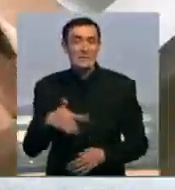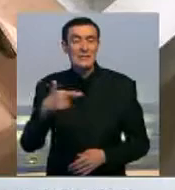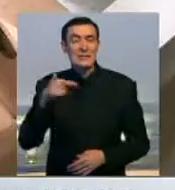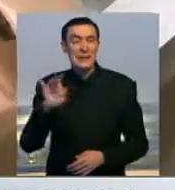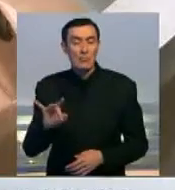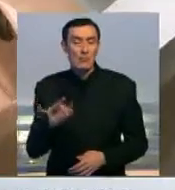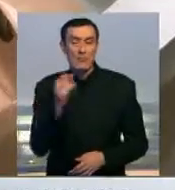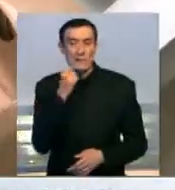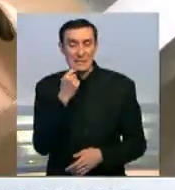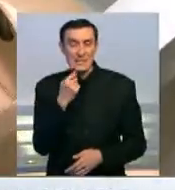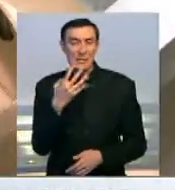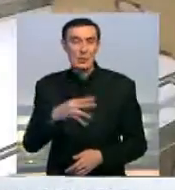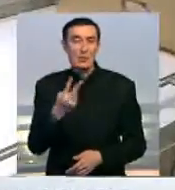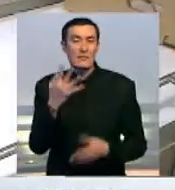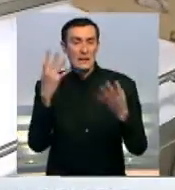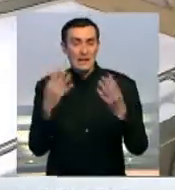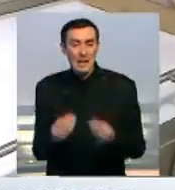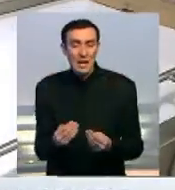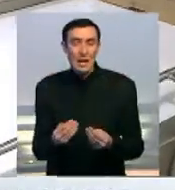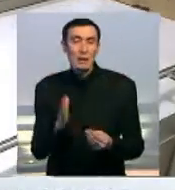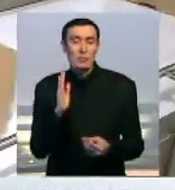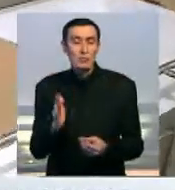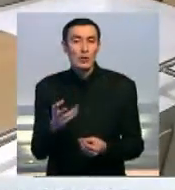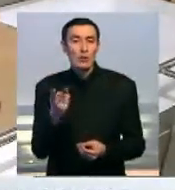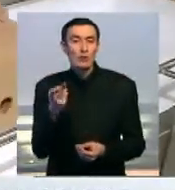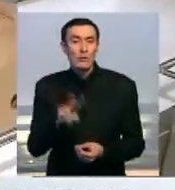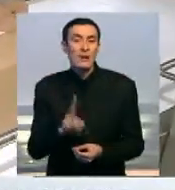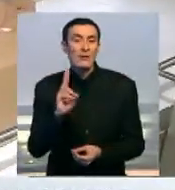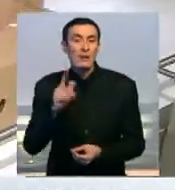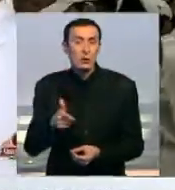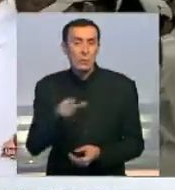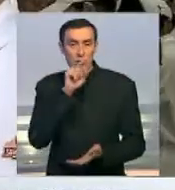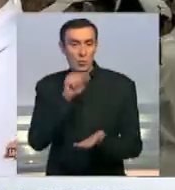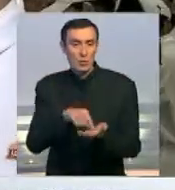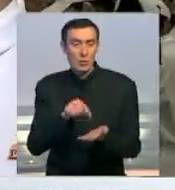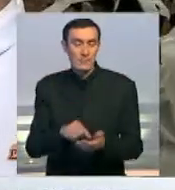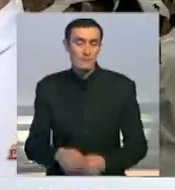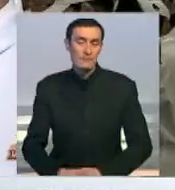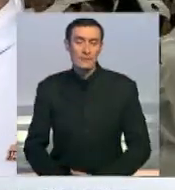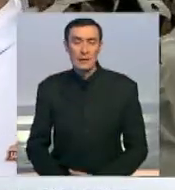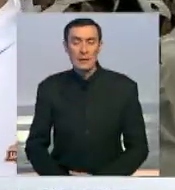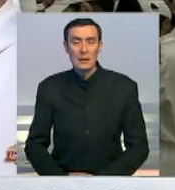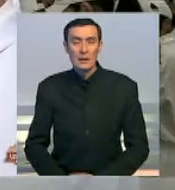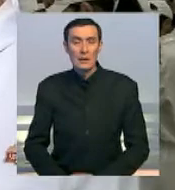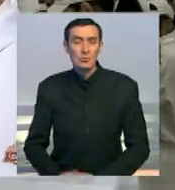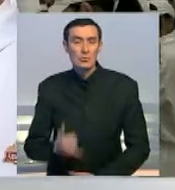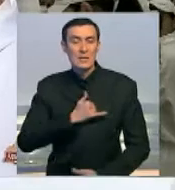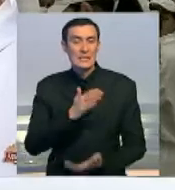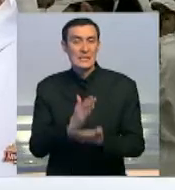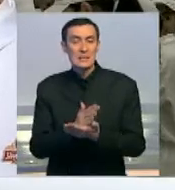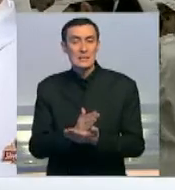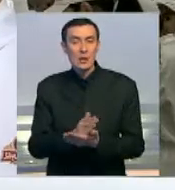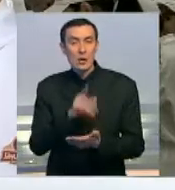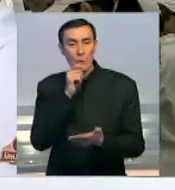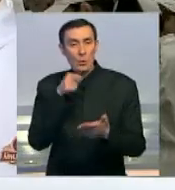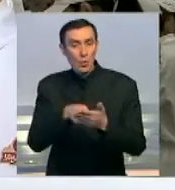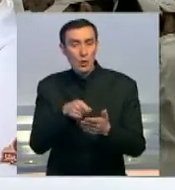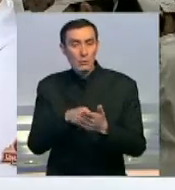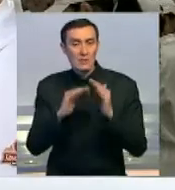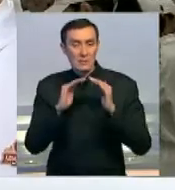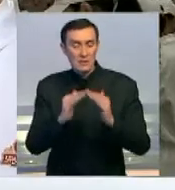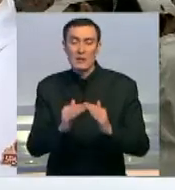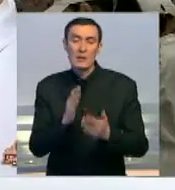50-граммового яйца за 42 дня специалисты получают 2-килограммовых кур. У нас имеется свой кормоцех, где мы закупаем